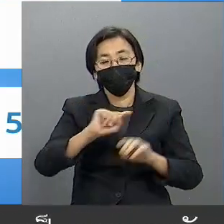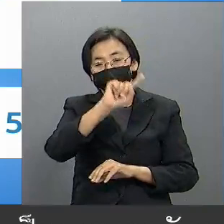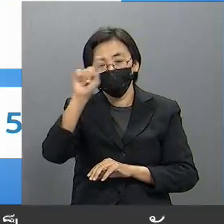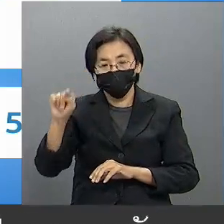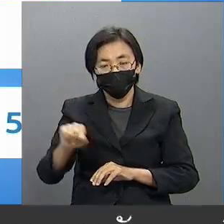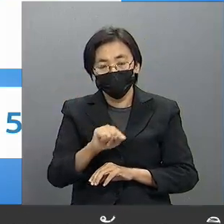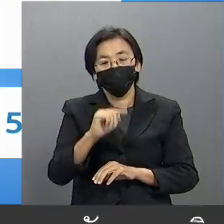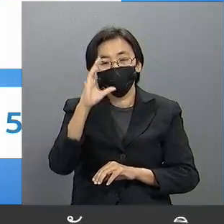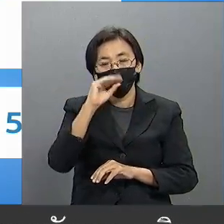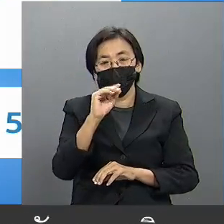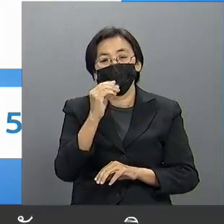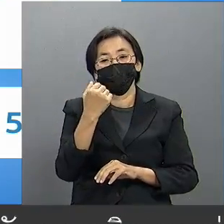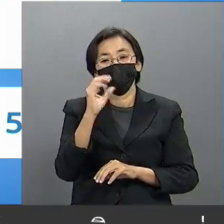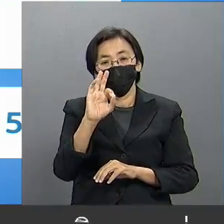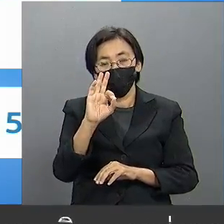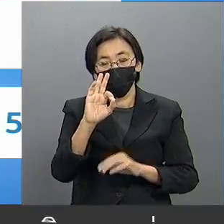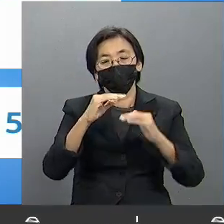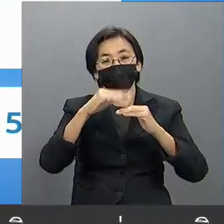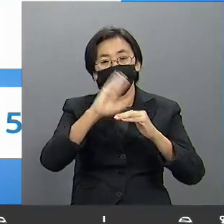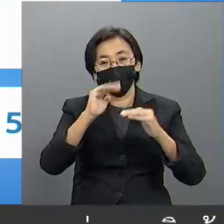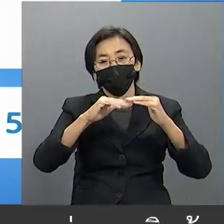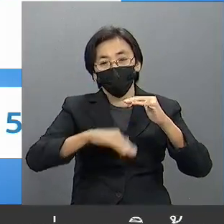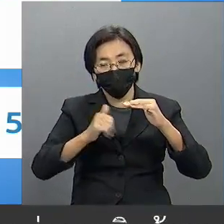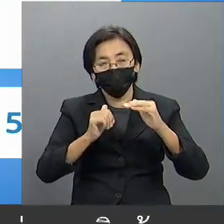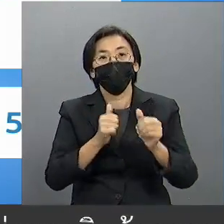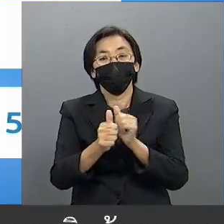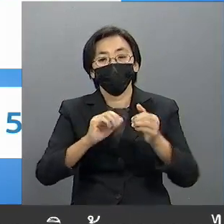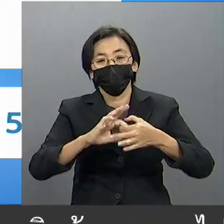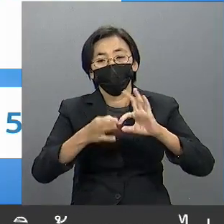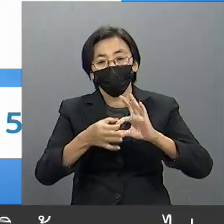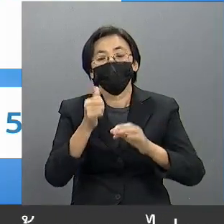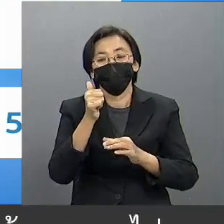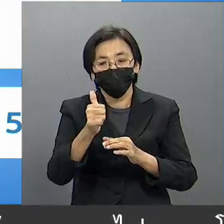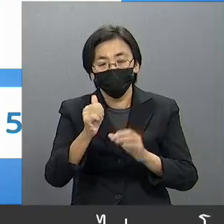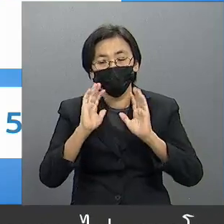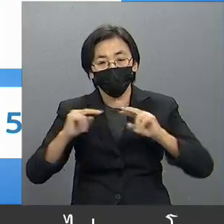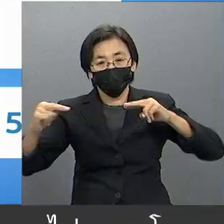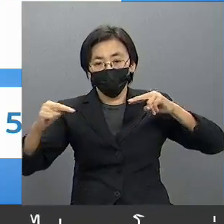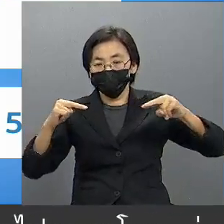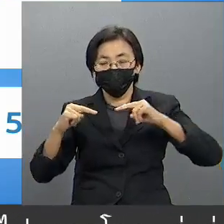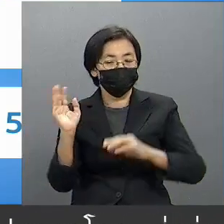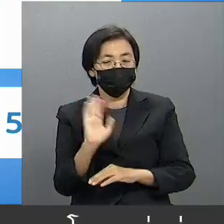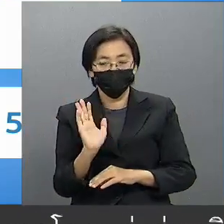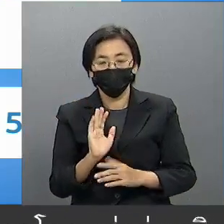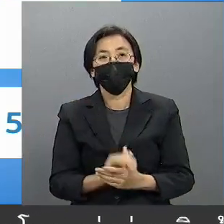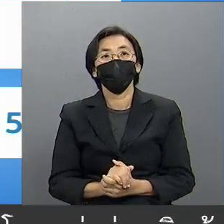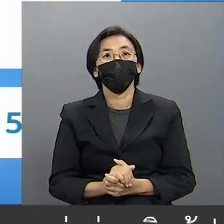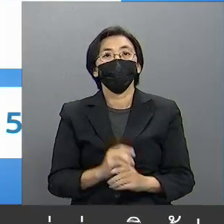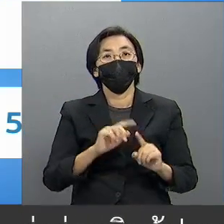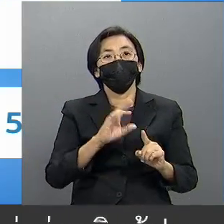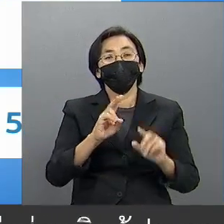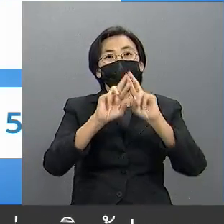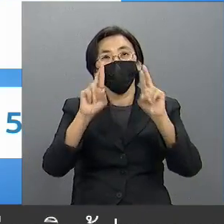21:00นและก็สามารถจัดการแข่งขันกีฬาได้โดยไม่มีผู้ชมในสนาม 7คือร้านสะดวกซื้อ